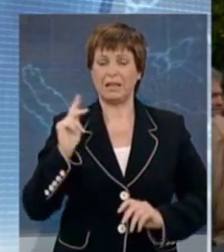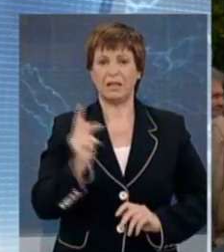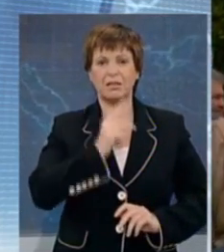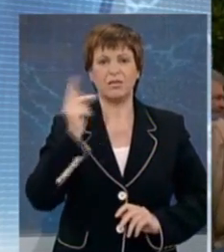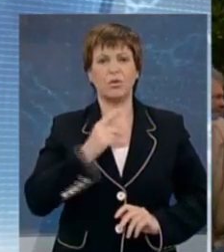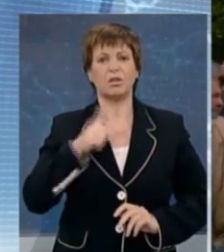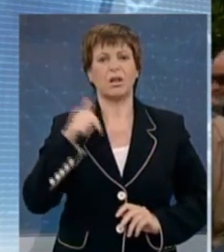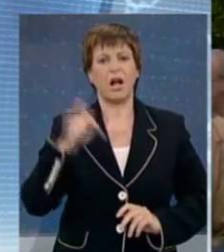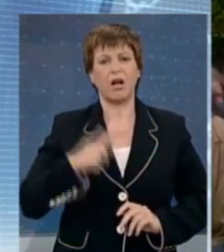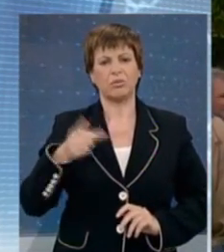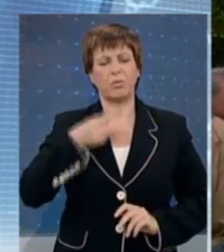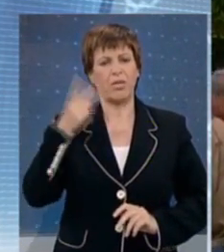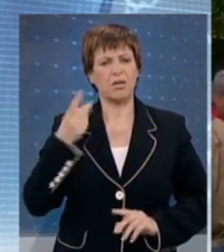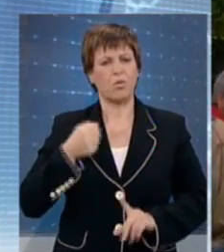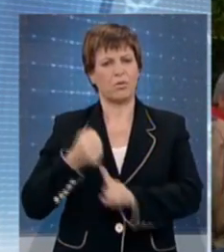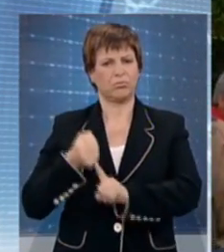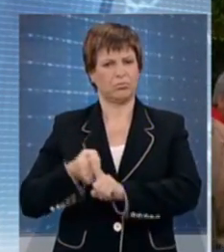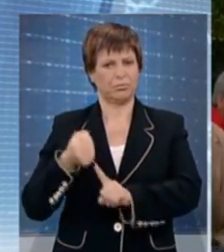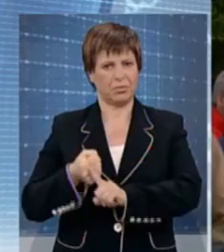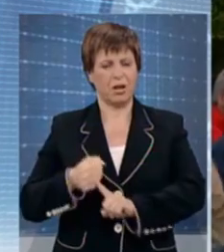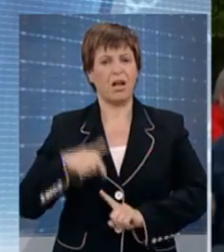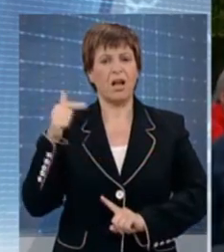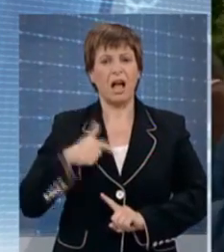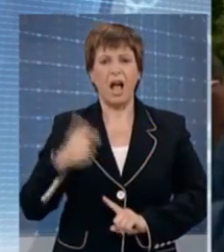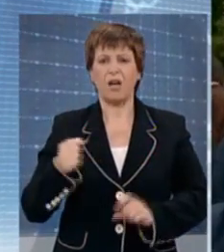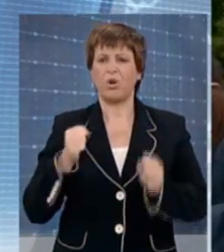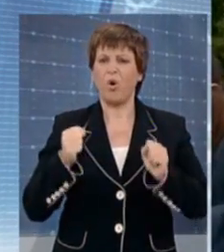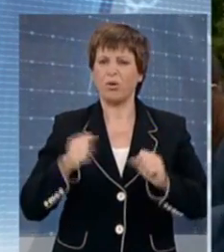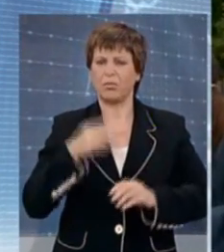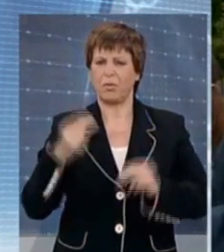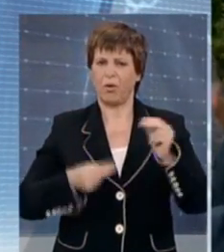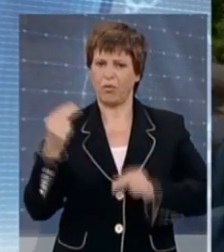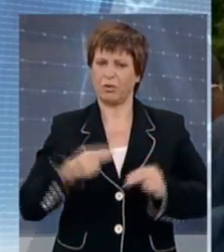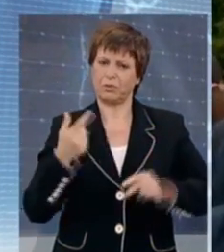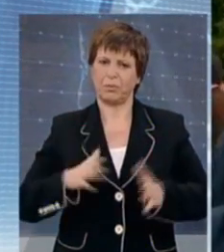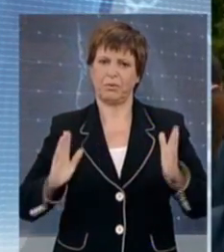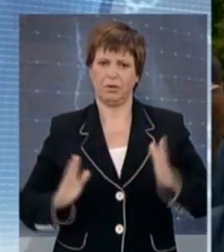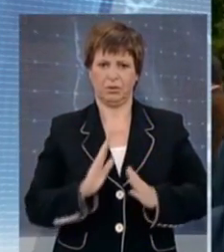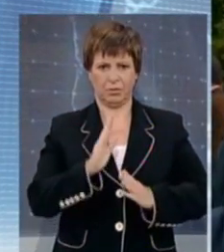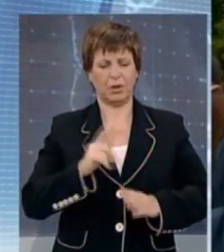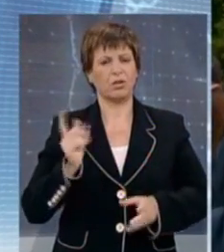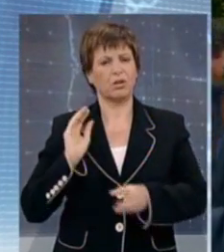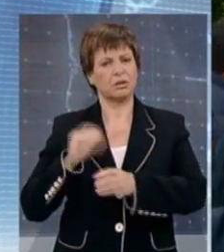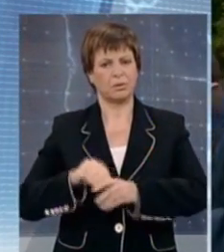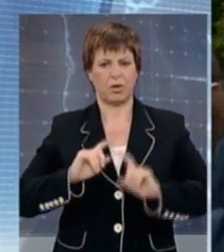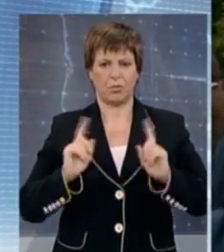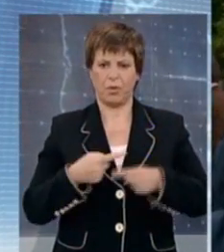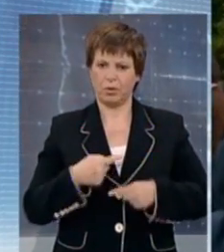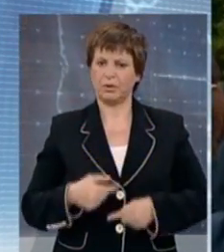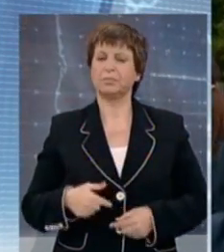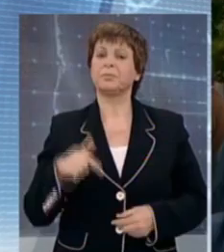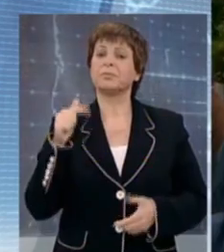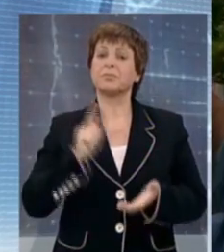την οικονομική κρίση. Σε αυτόν τον αγώνα κανένας δεν πρέπει να λείπει. Συνάντηση του συνδικαλιστικού κινήματος με